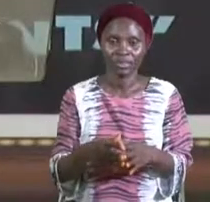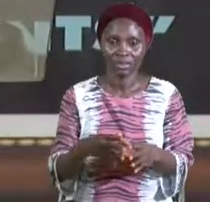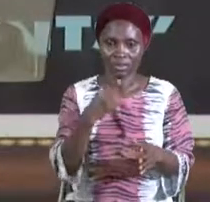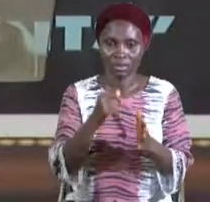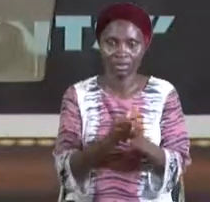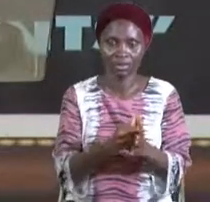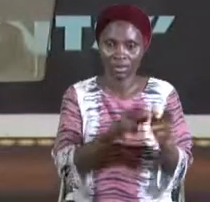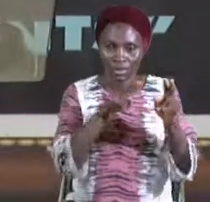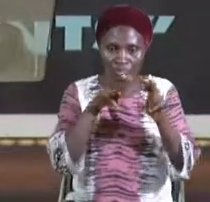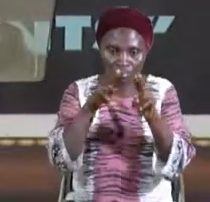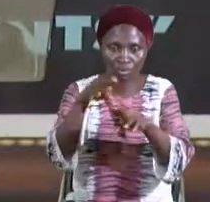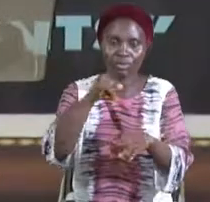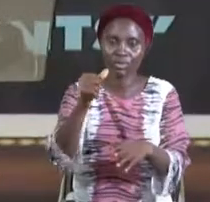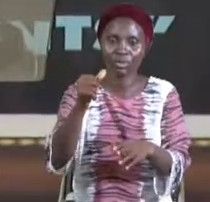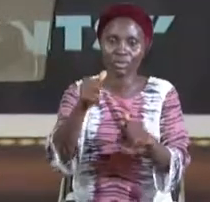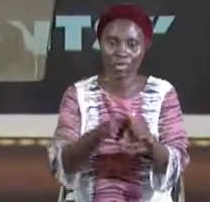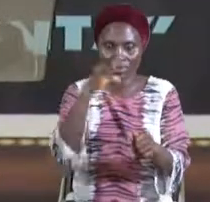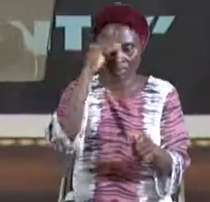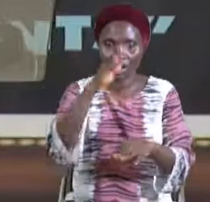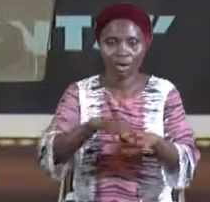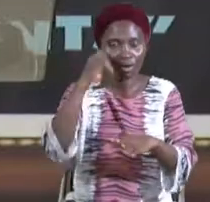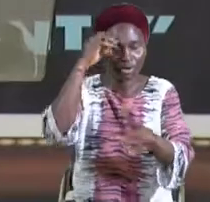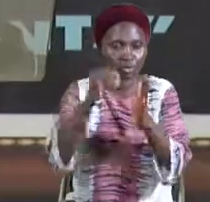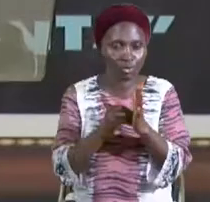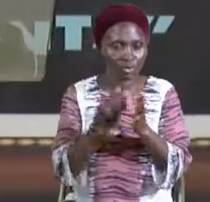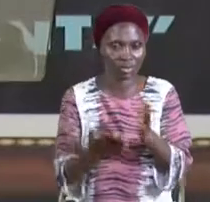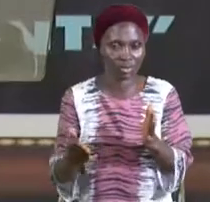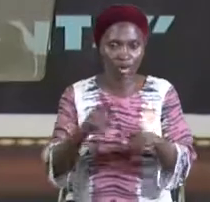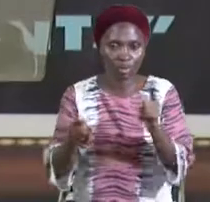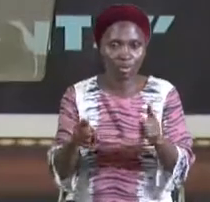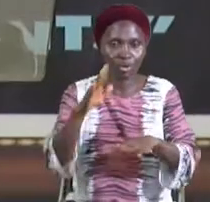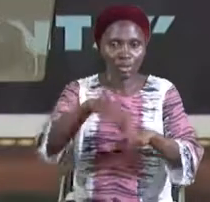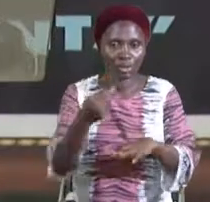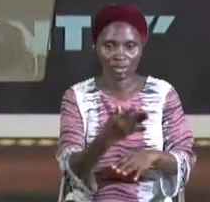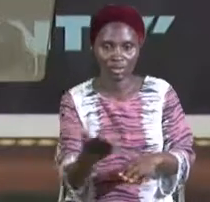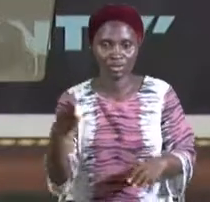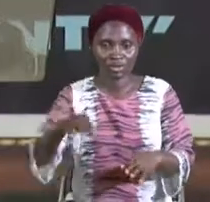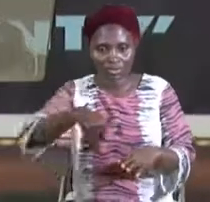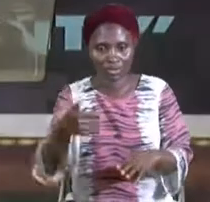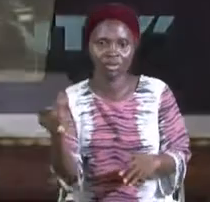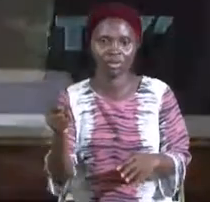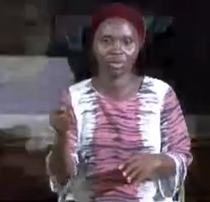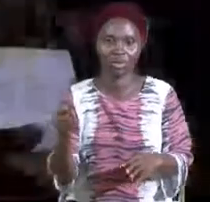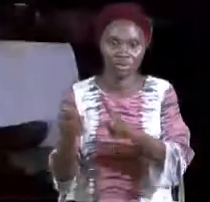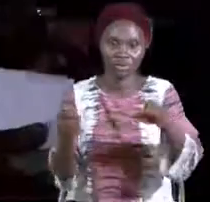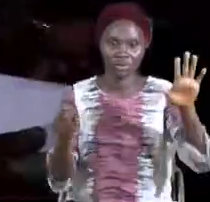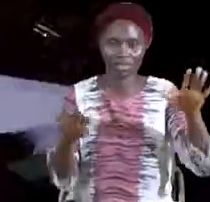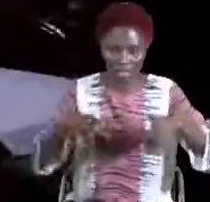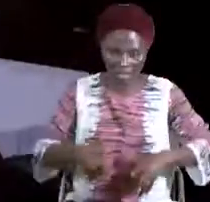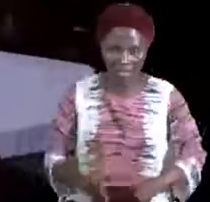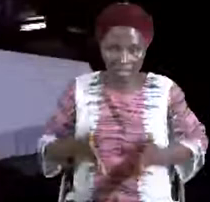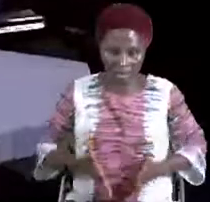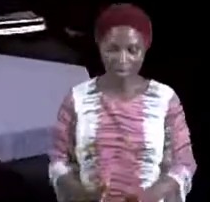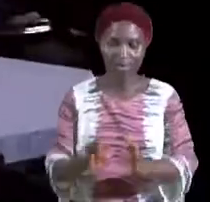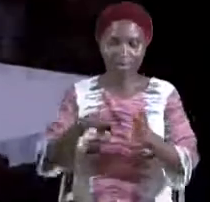intérêts, considère aussi ceux des autres. Verset 5, ayez en vous les sentiments